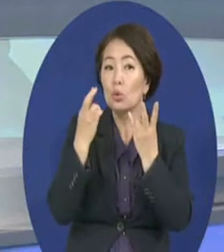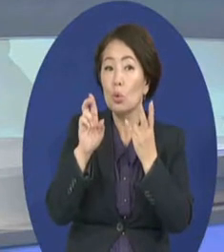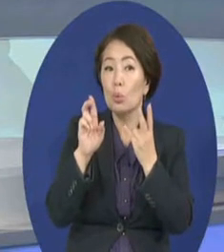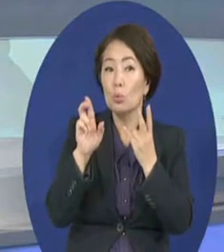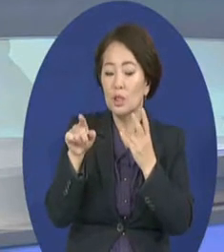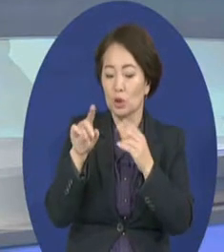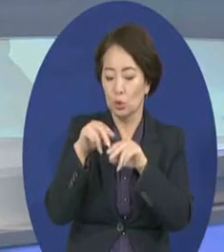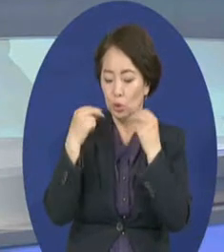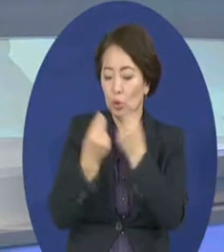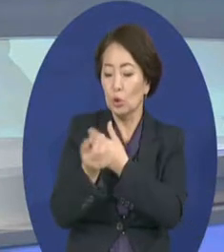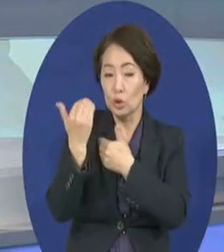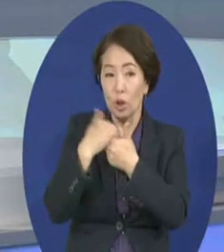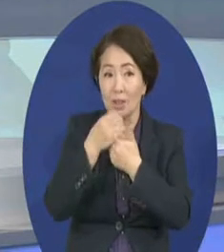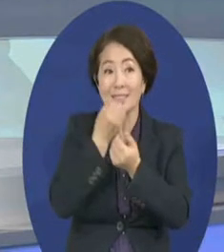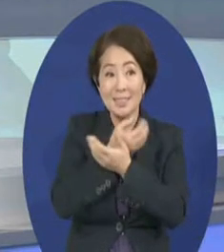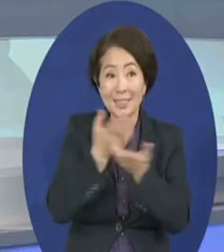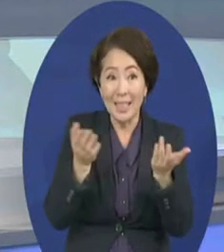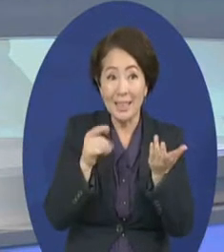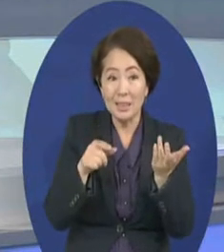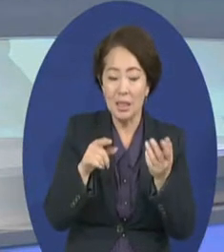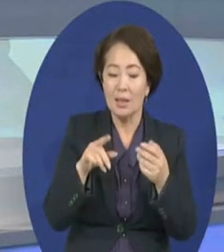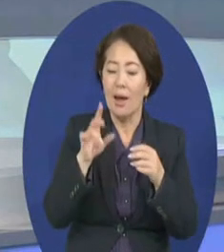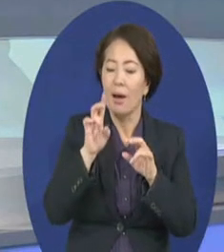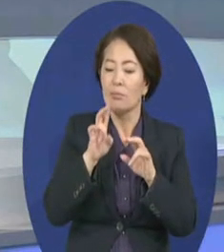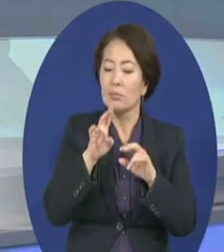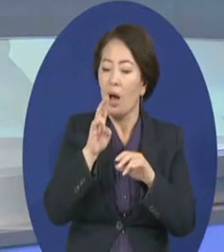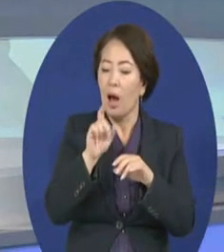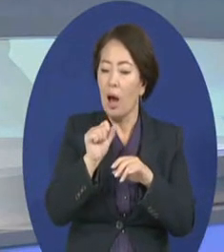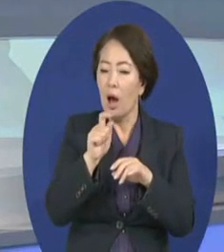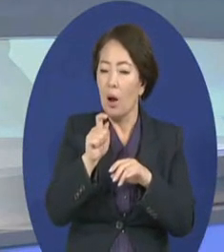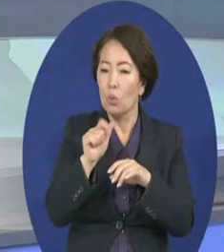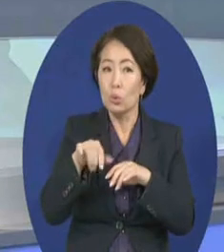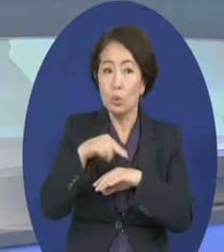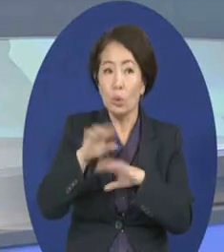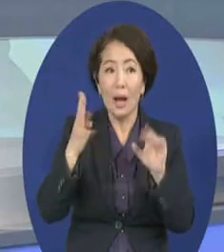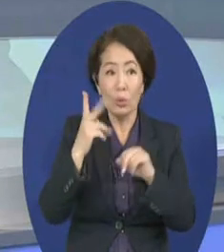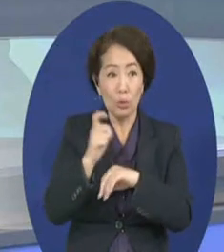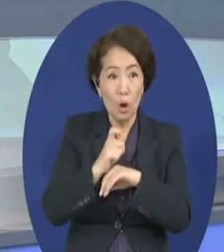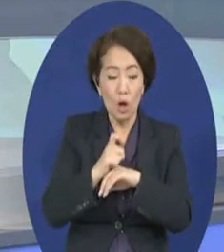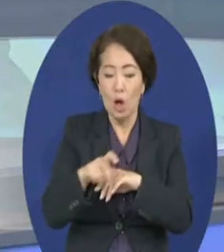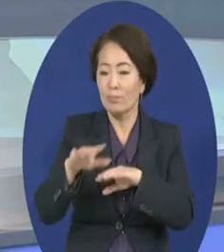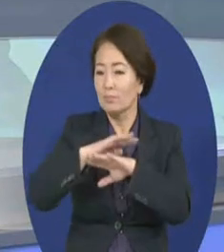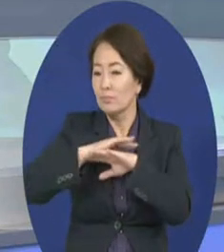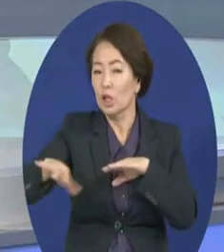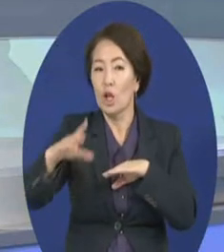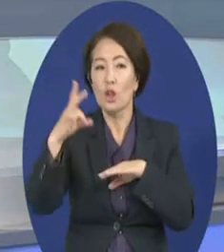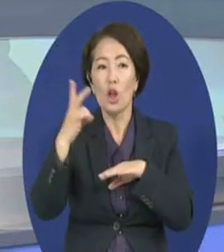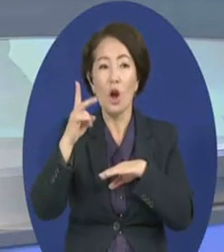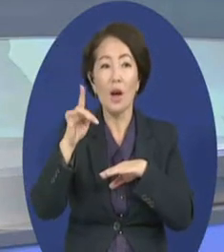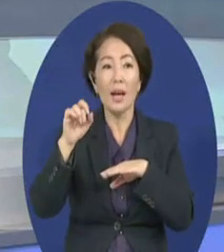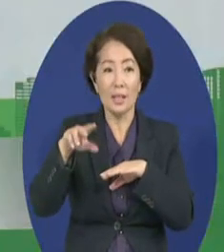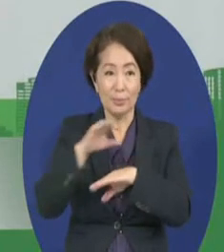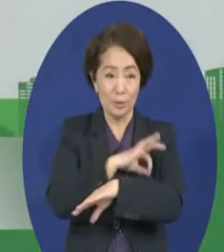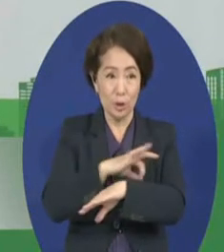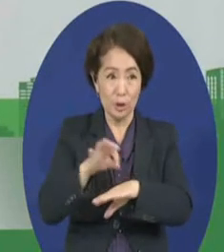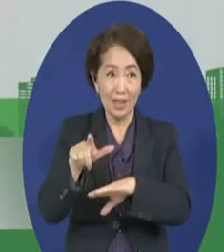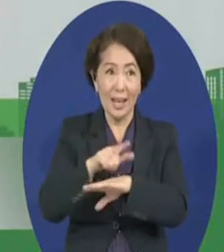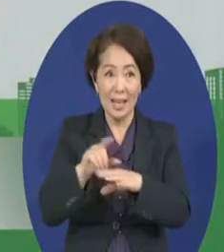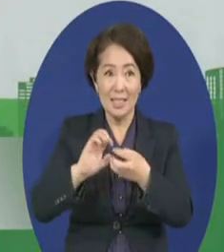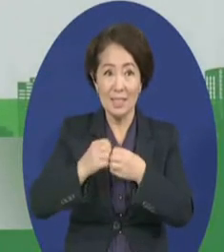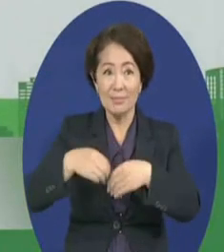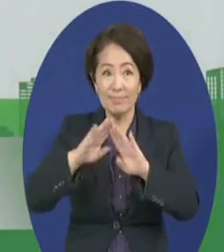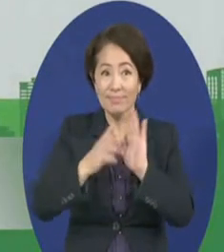зарлсан. Тэрбум мод үндэсний хөдөлгөөний нээлт хан улд үүргийн 14-р хорооны нутаг дэвсгэр ногоон харим төслийн талбайд боллоо.